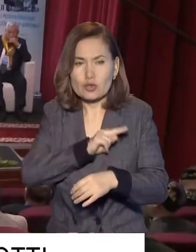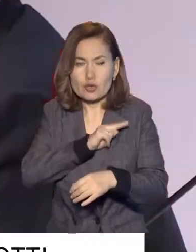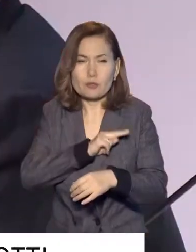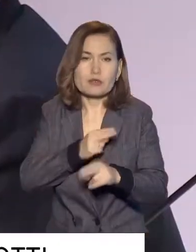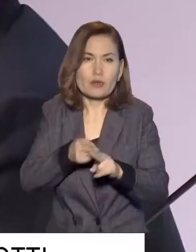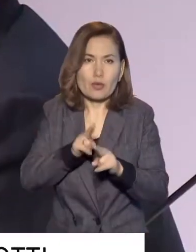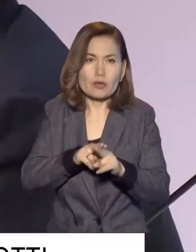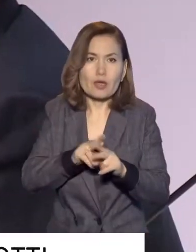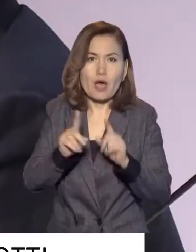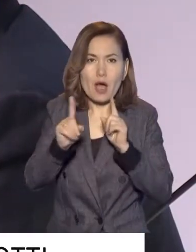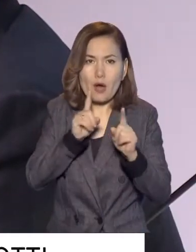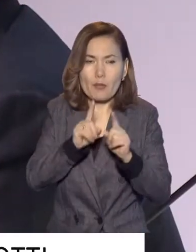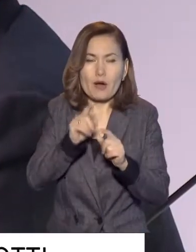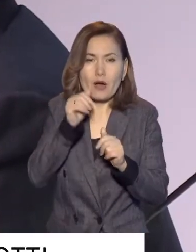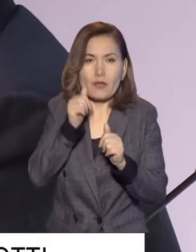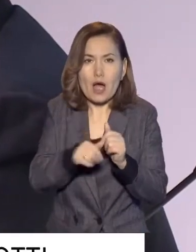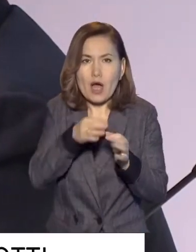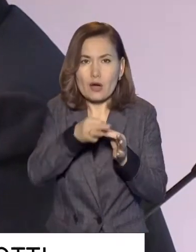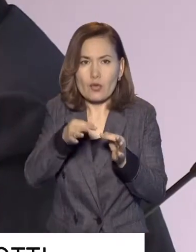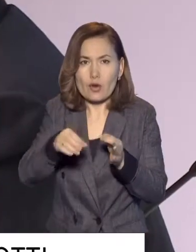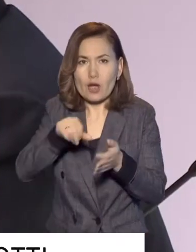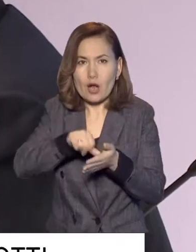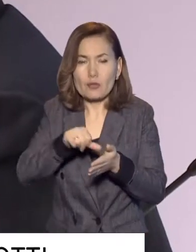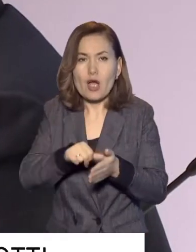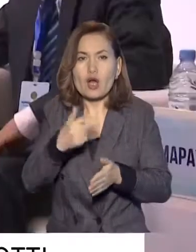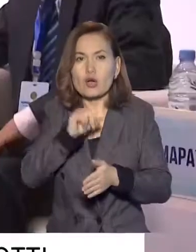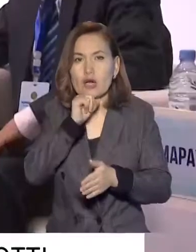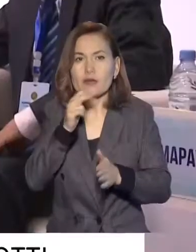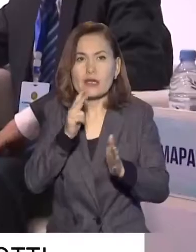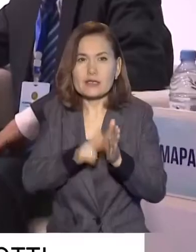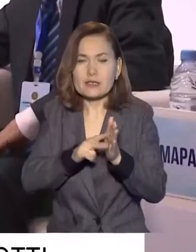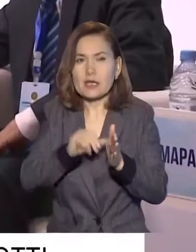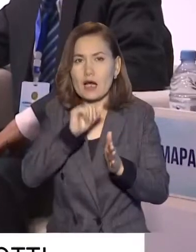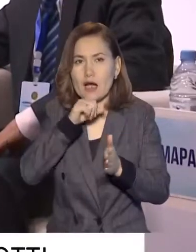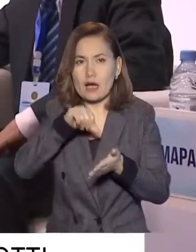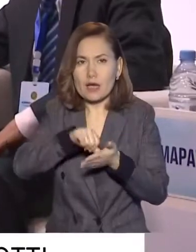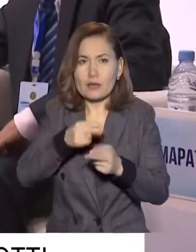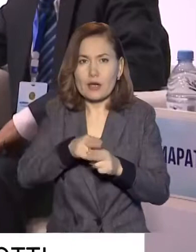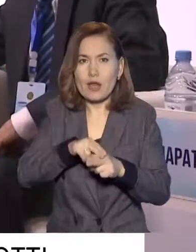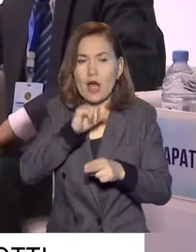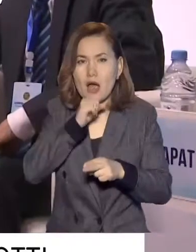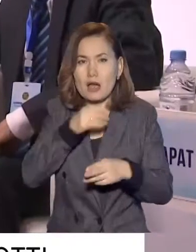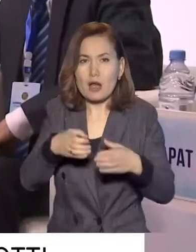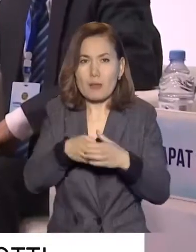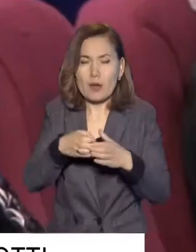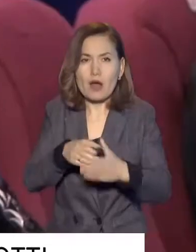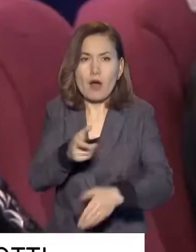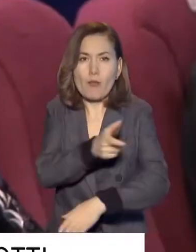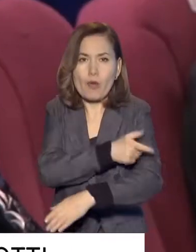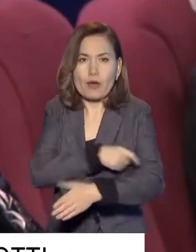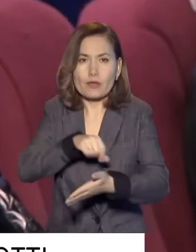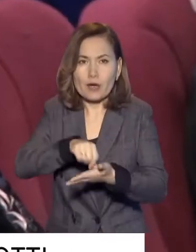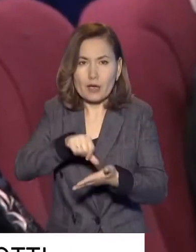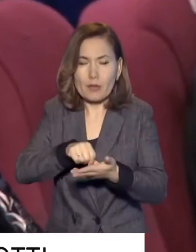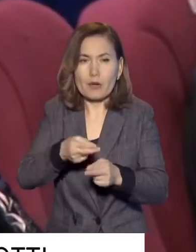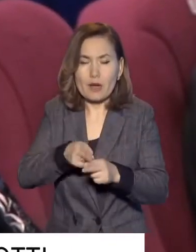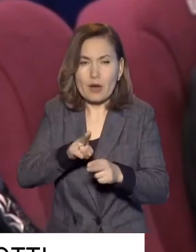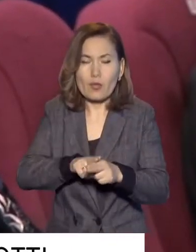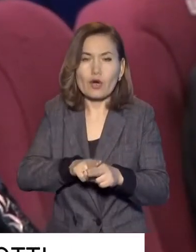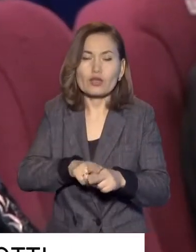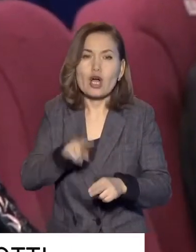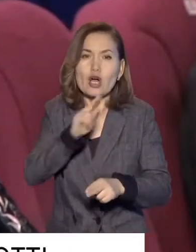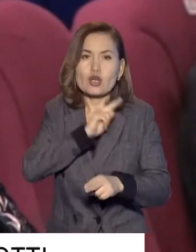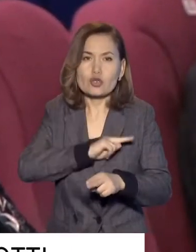алғашқы қадам. Жиынға әр өңірден 3 ақсақал, яғни 80-ге жуық қария қатысты. Ақсақалдар кеңесіне мүшелікке қабылданудың да